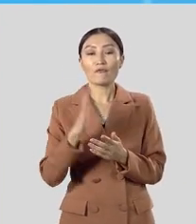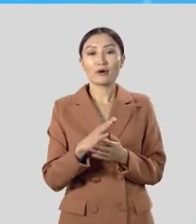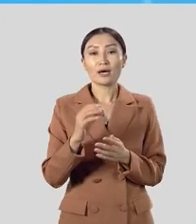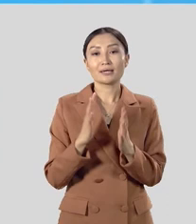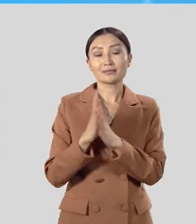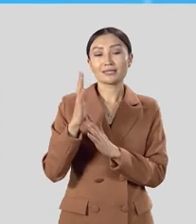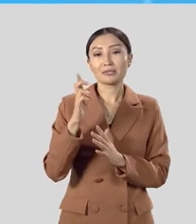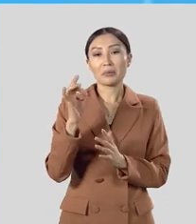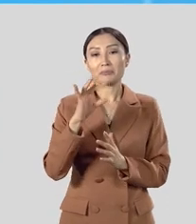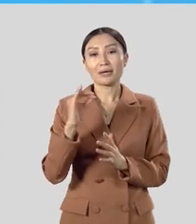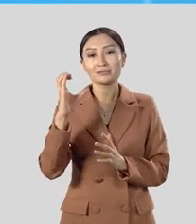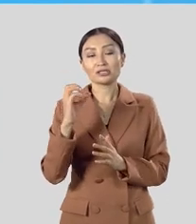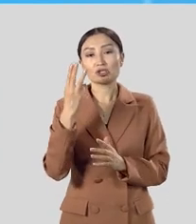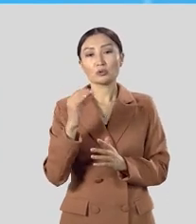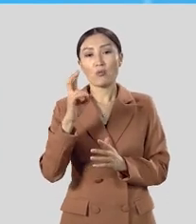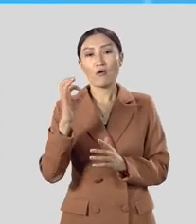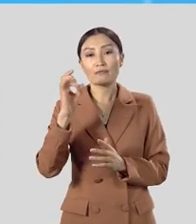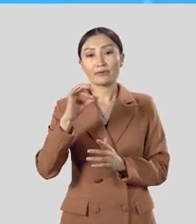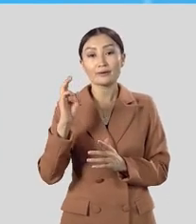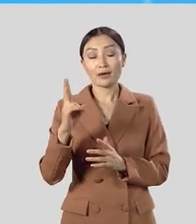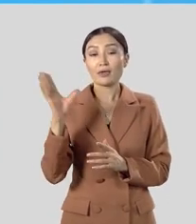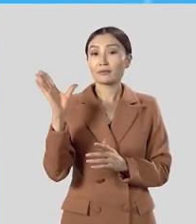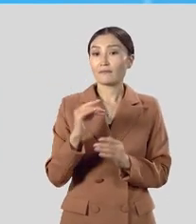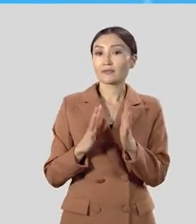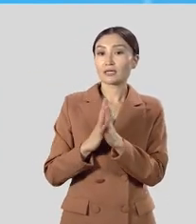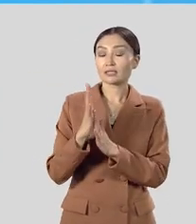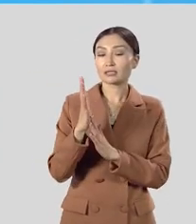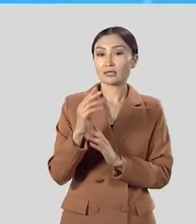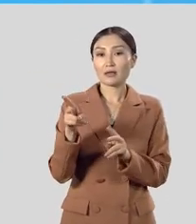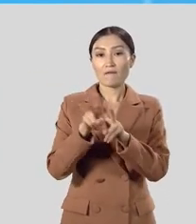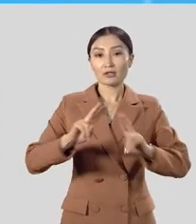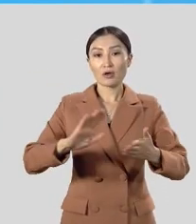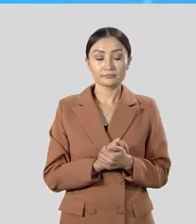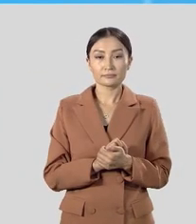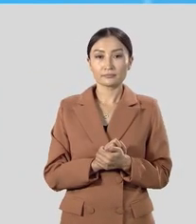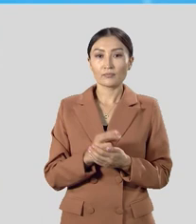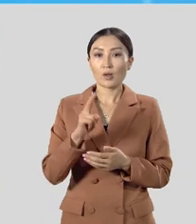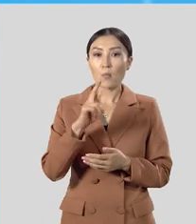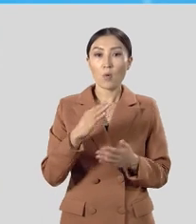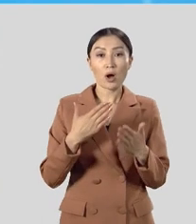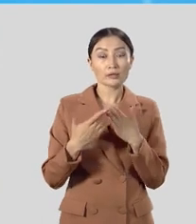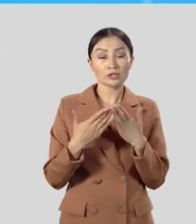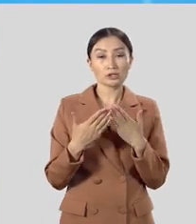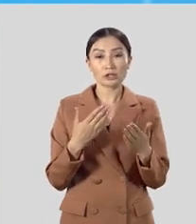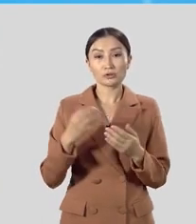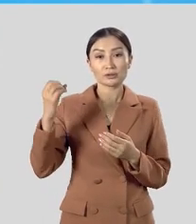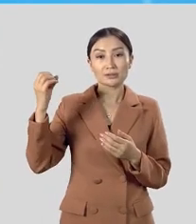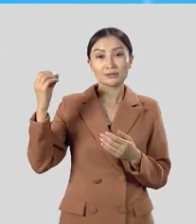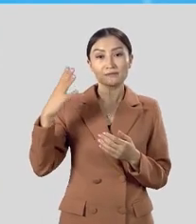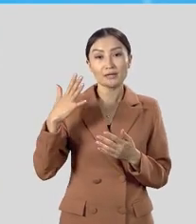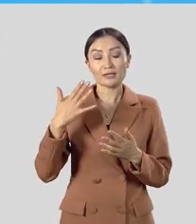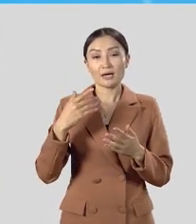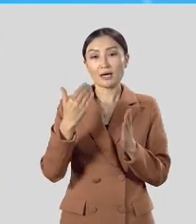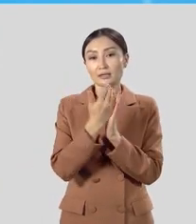шиповник. Не все растения одинаково приспособлены к жизни в одинаковых условиях. По отношению к свету